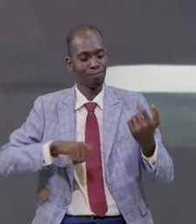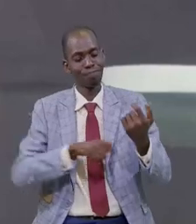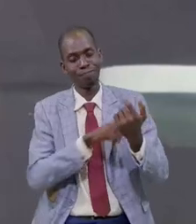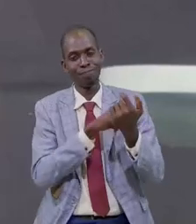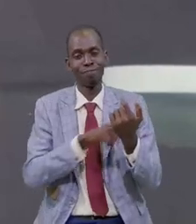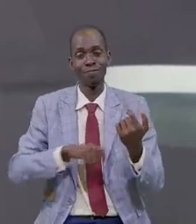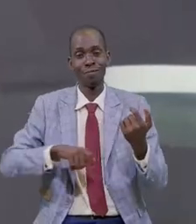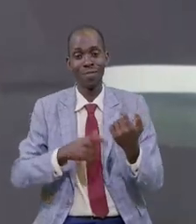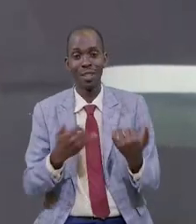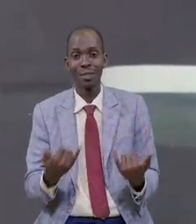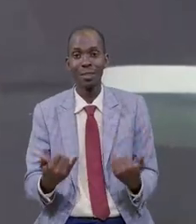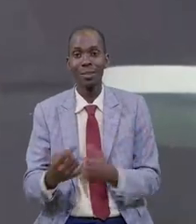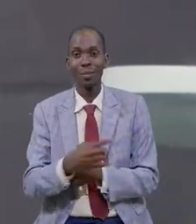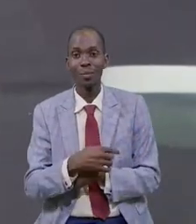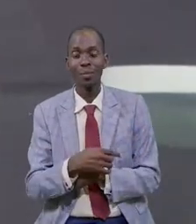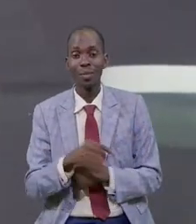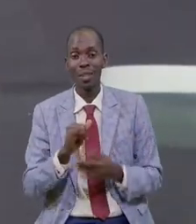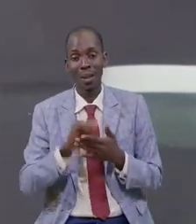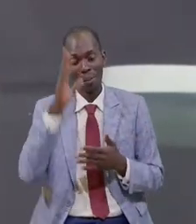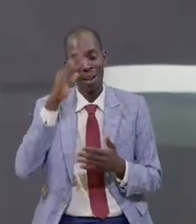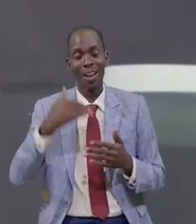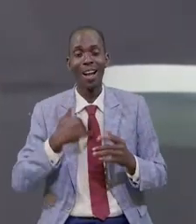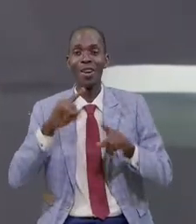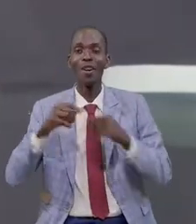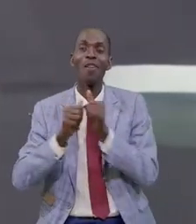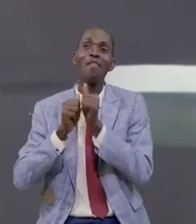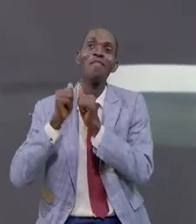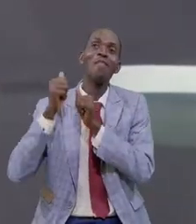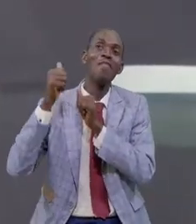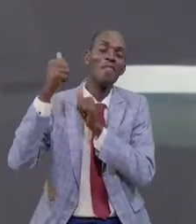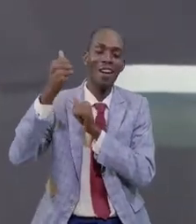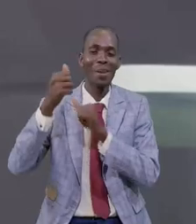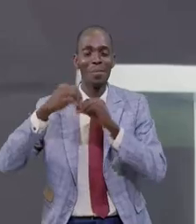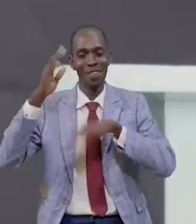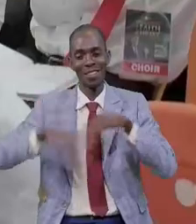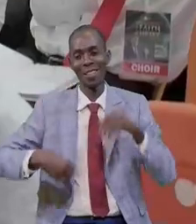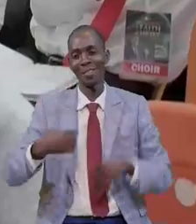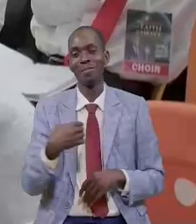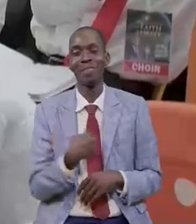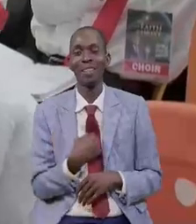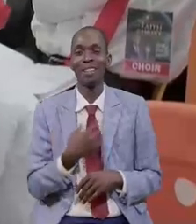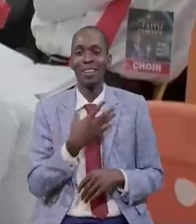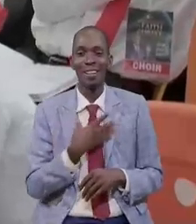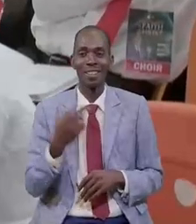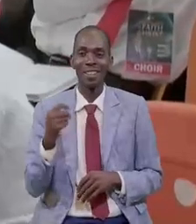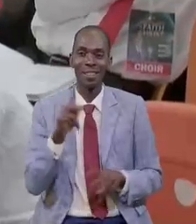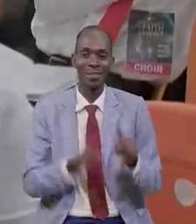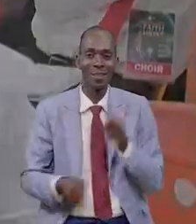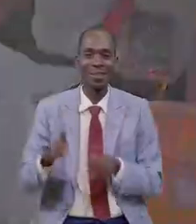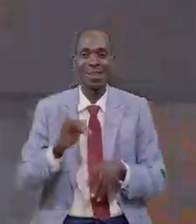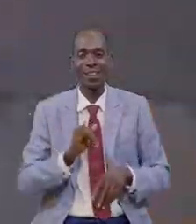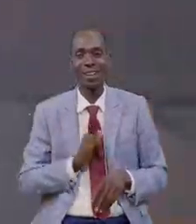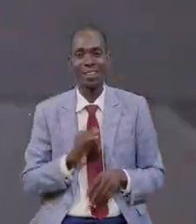violon là il est allé très loin de moi et ce que j'ai vu